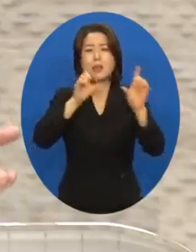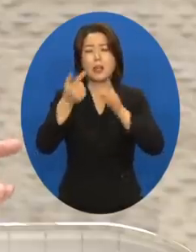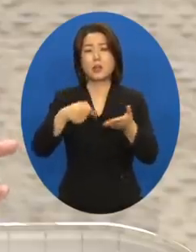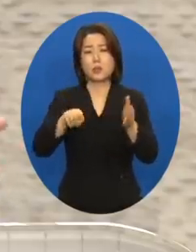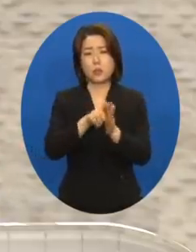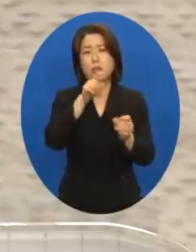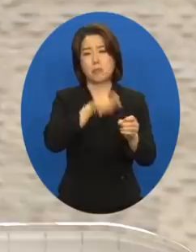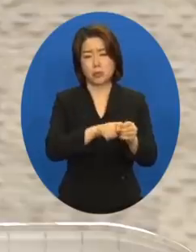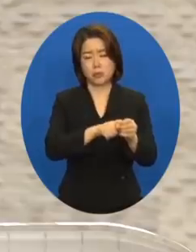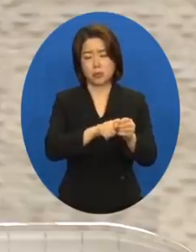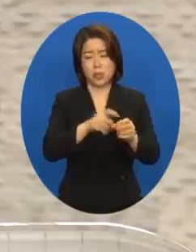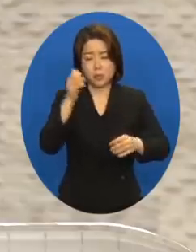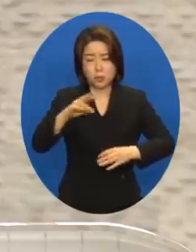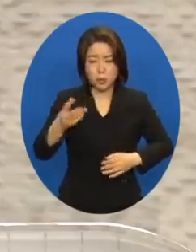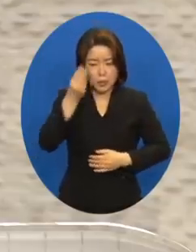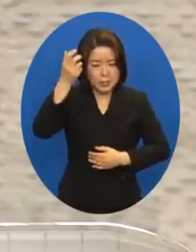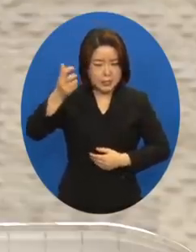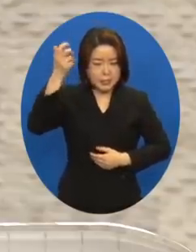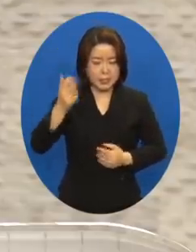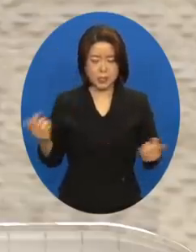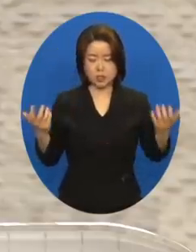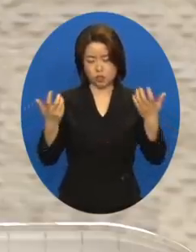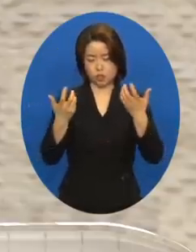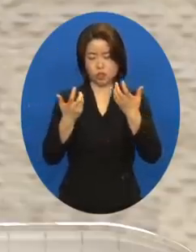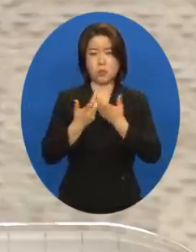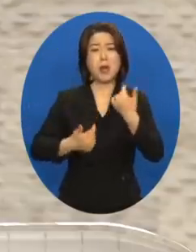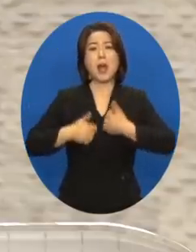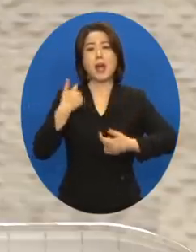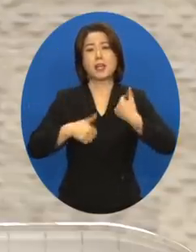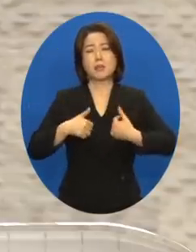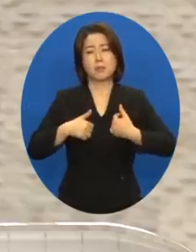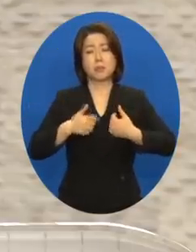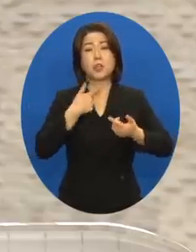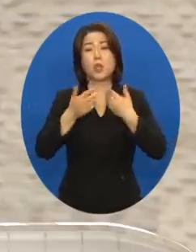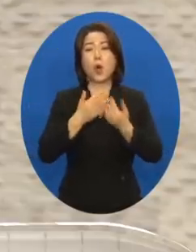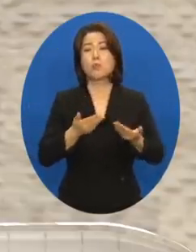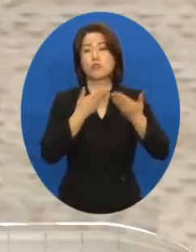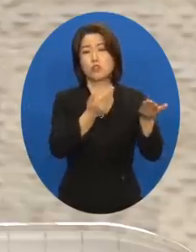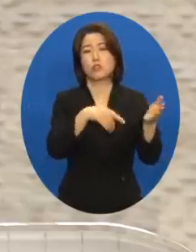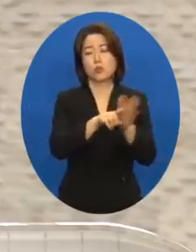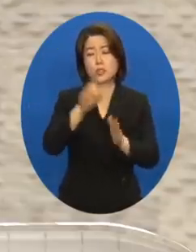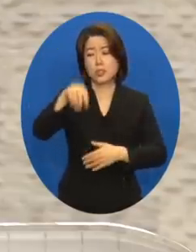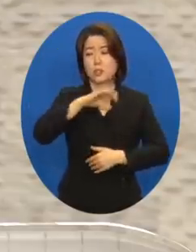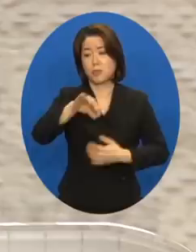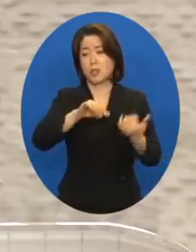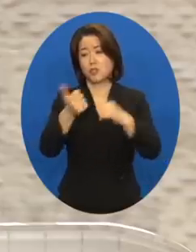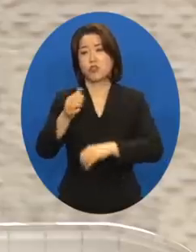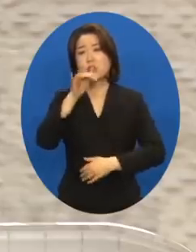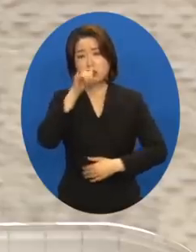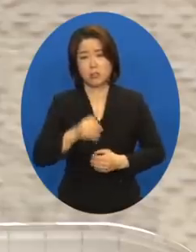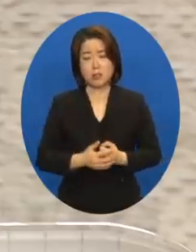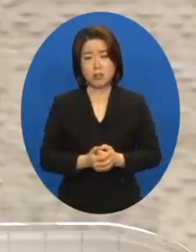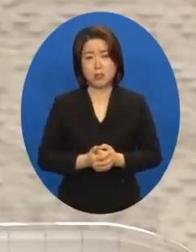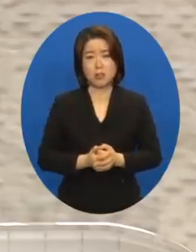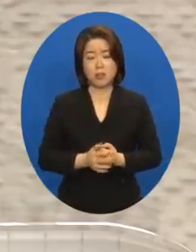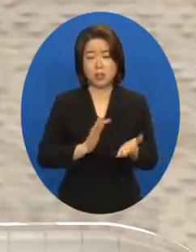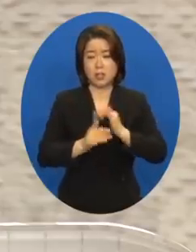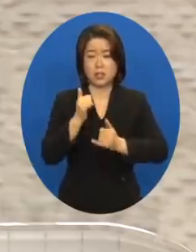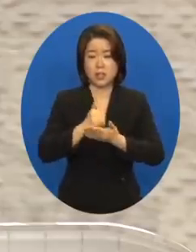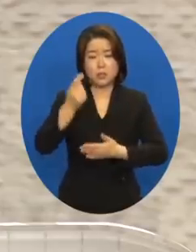충만한 삶이 주는 기쁨 을 맛보게 하시려고 십자가에서 돌아가셨다 예수님이 외 죽기까지